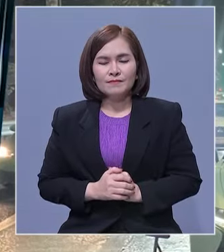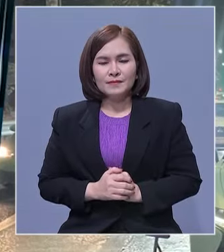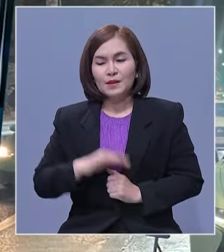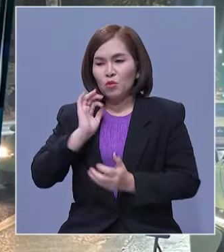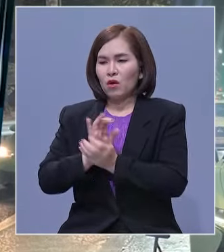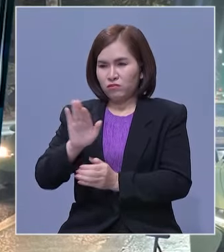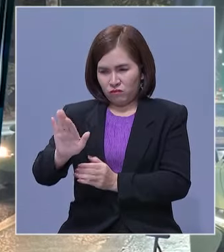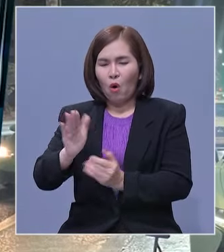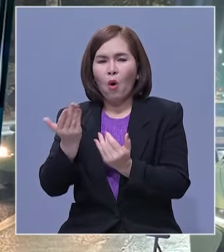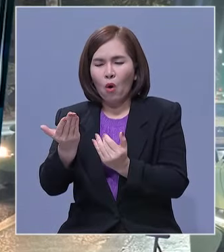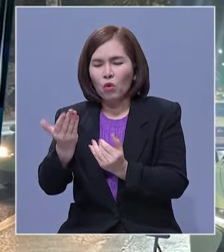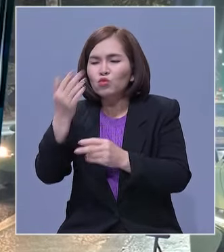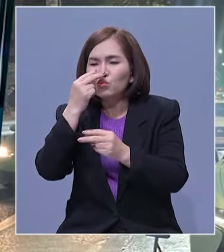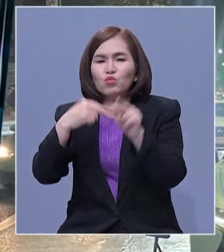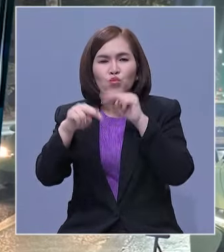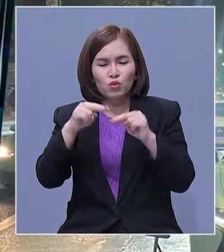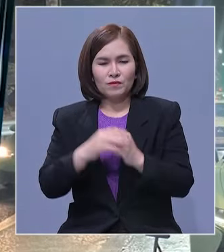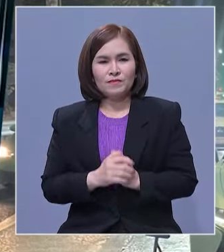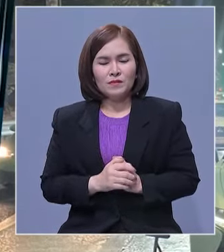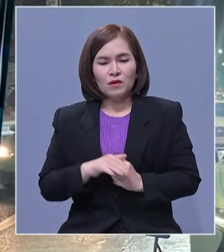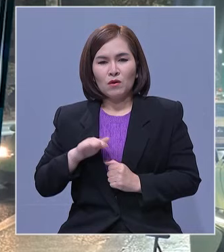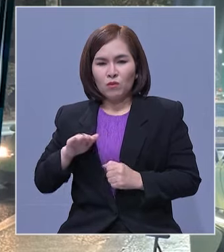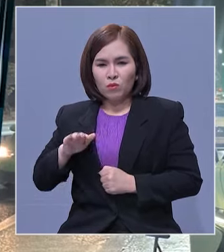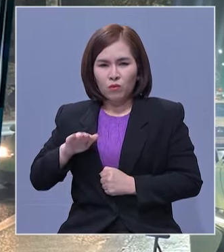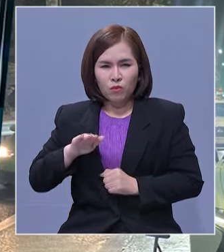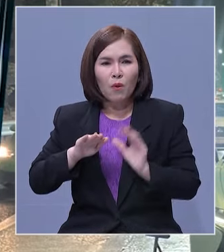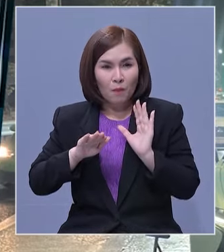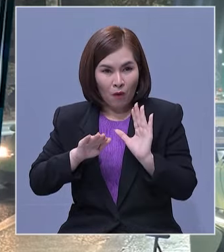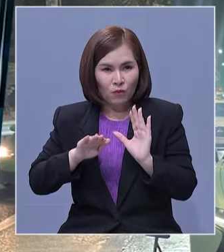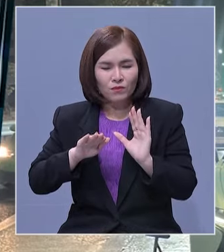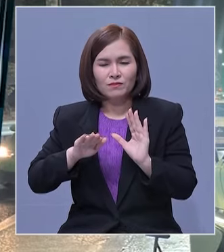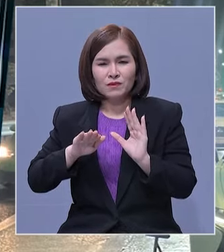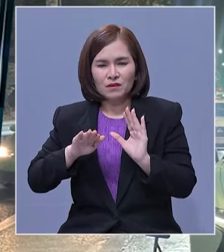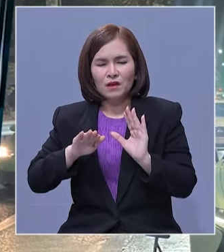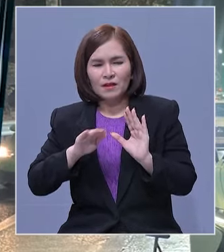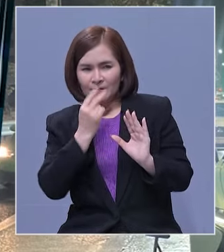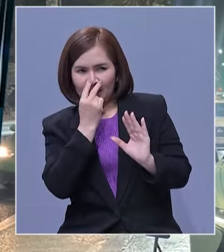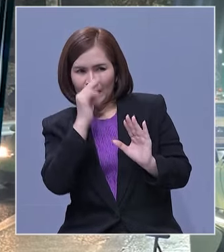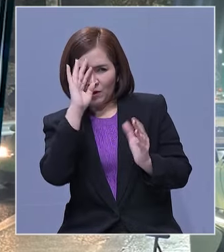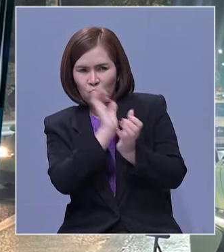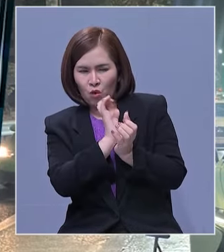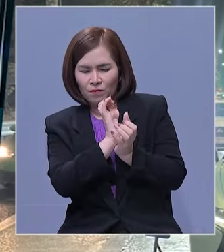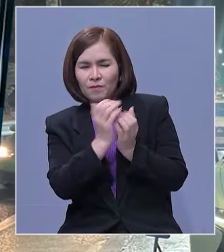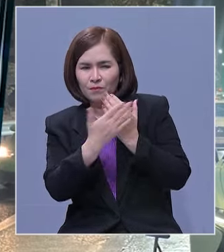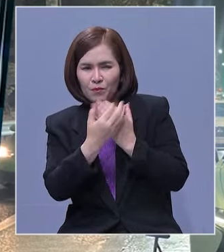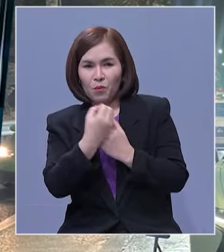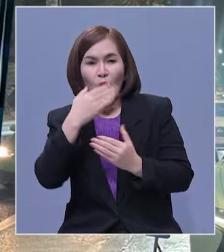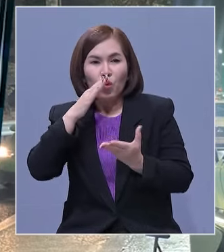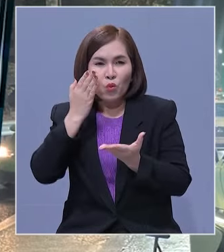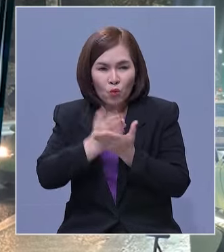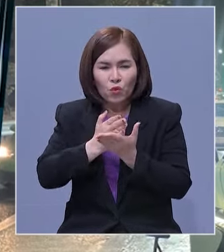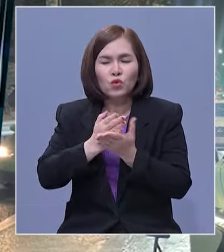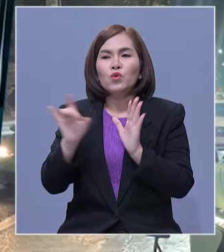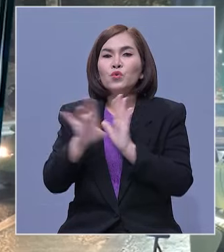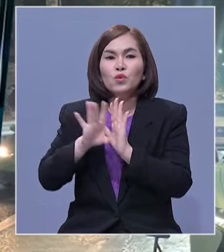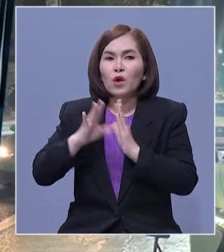ตำรวจเรียกให้หยุดคือก็ไม่เข้าใจเหมือนกันชะลอเข้ามาเห็นด่านตรวจแล้วรู้ว่าตำรวจยังไงก็ต้องให้หยุดพอให้หยุดนะ